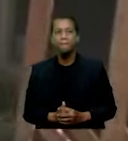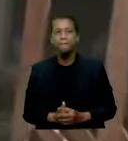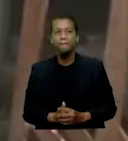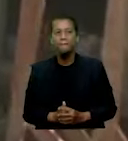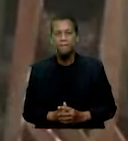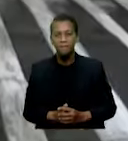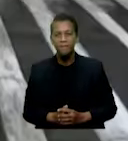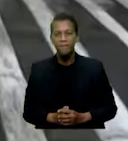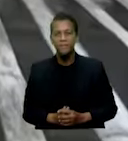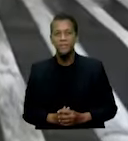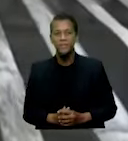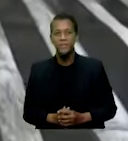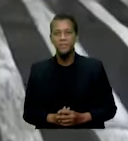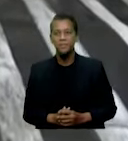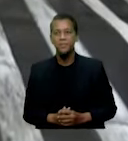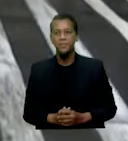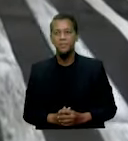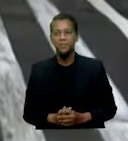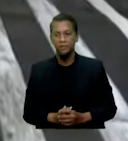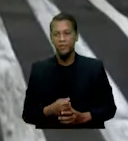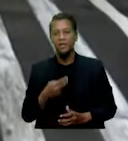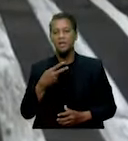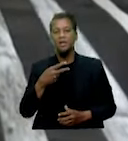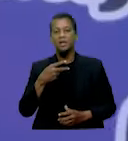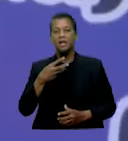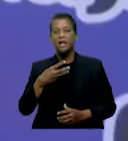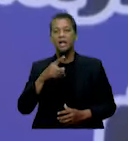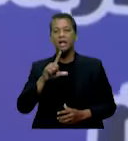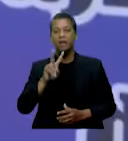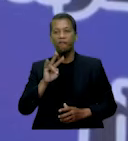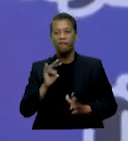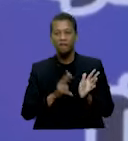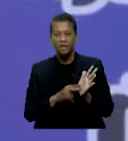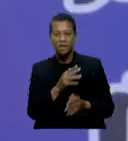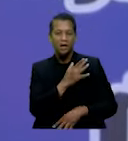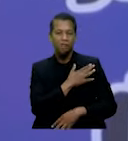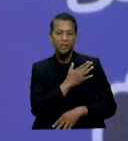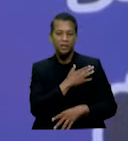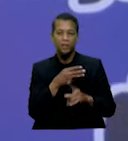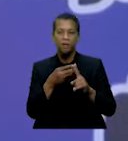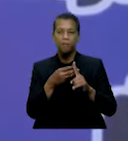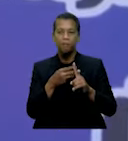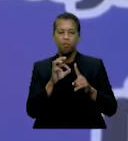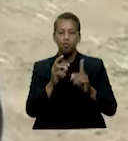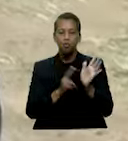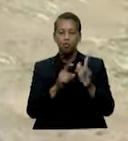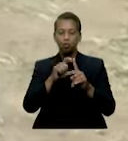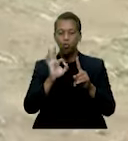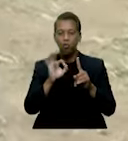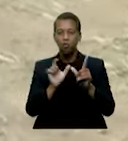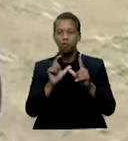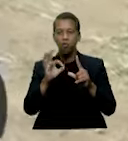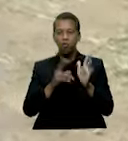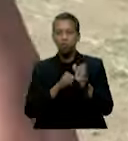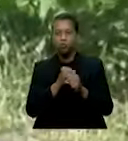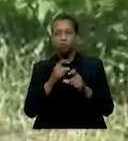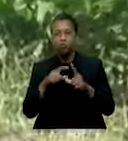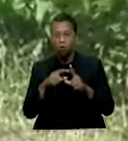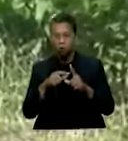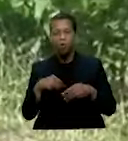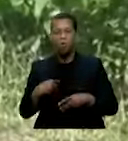Ervin Dewi Sudanto, warga Desa Bataan, Kecamatan Tenggarang, Bondowoso, menawarkan ginjalnya. Pria 47 tahun ini maju